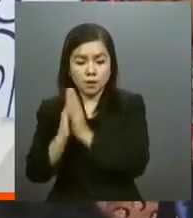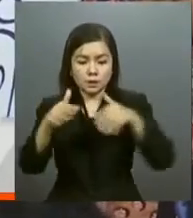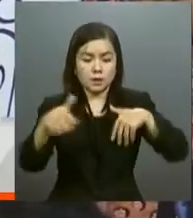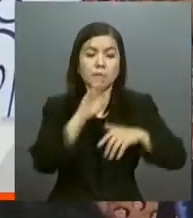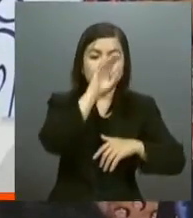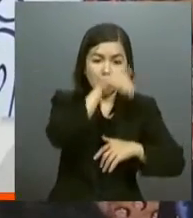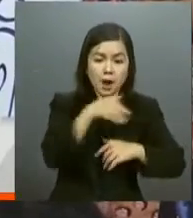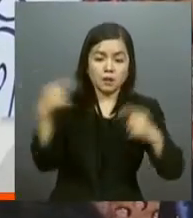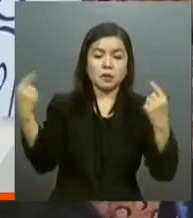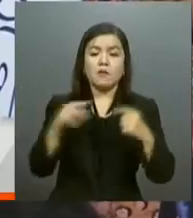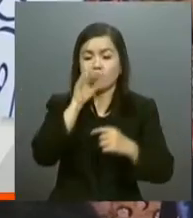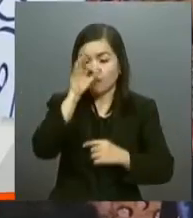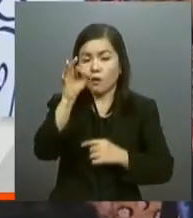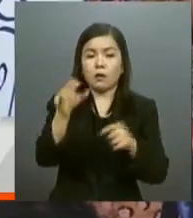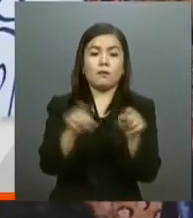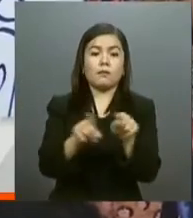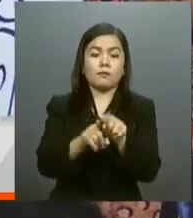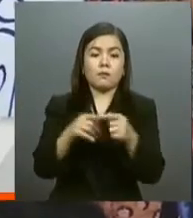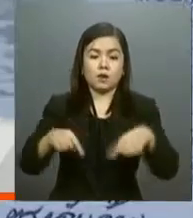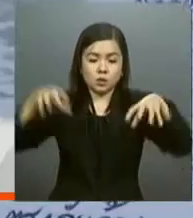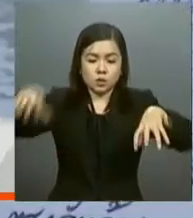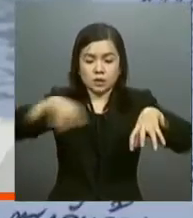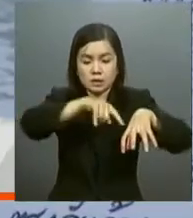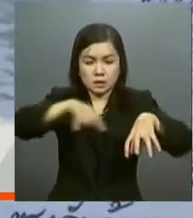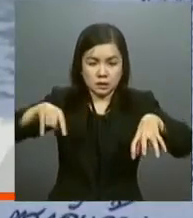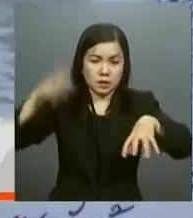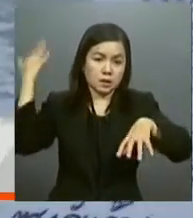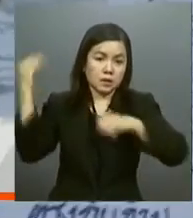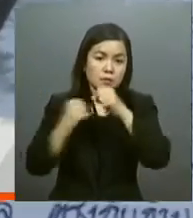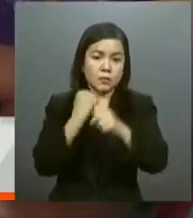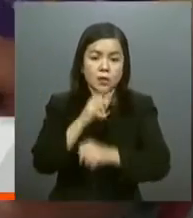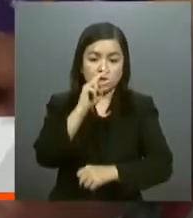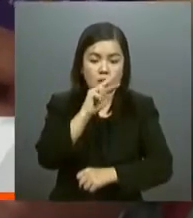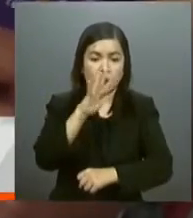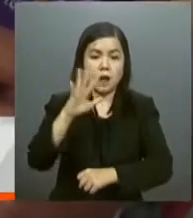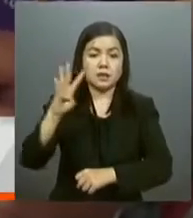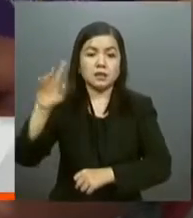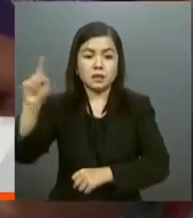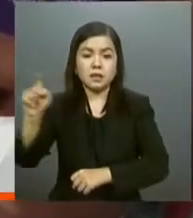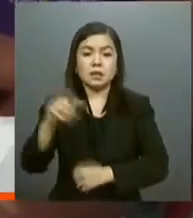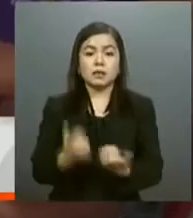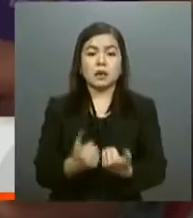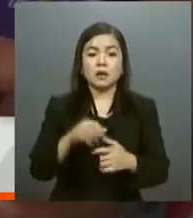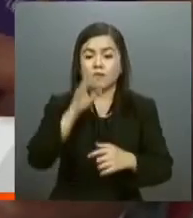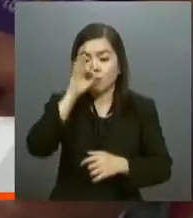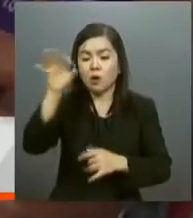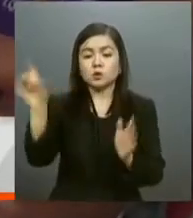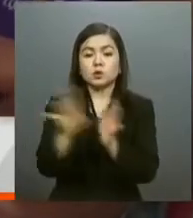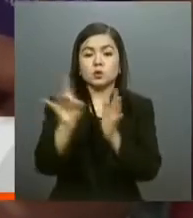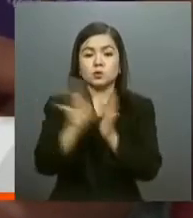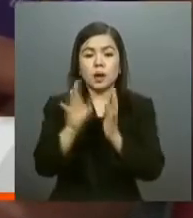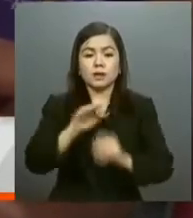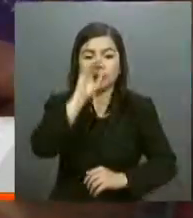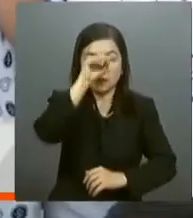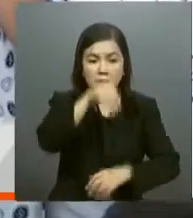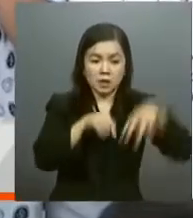เทศบาลนครสงขลาค่ะซึ่งต่อมาเมื่อปี 2541ทางเทศบาลได้แพ้คดีตามคำพิพากษาศาล